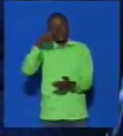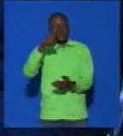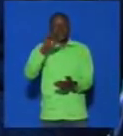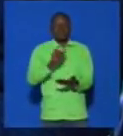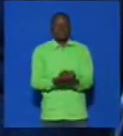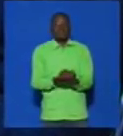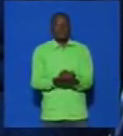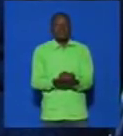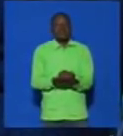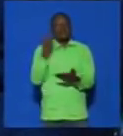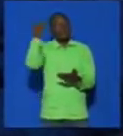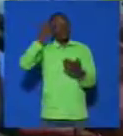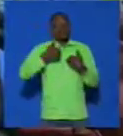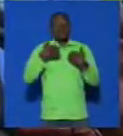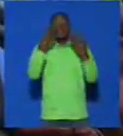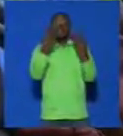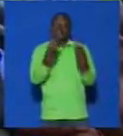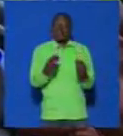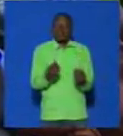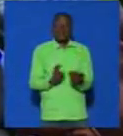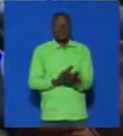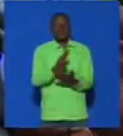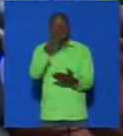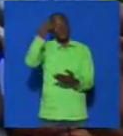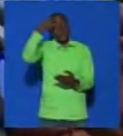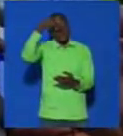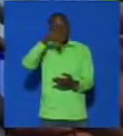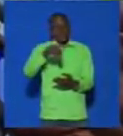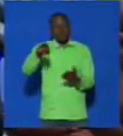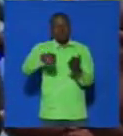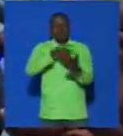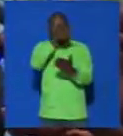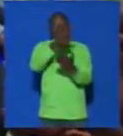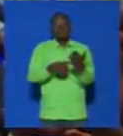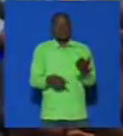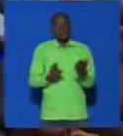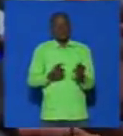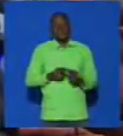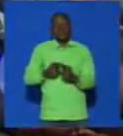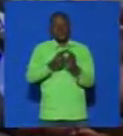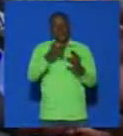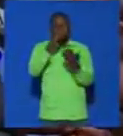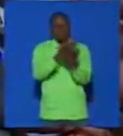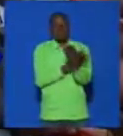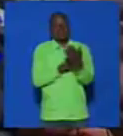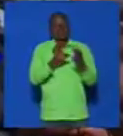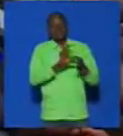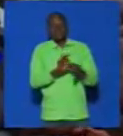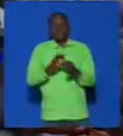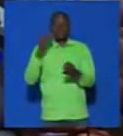il a des solutions qui peuvent être utilisés pour éliminer les âges de mercure pour améliorer la coopération de l'or